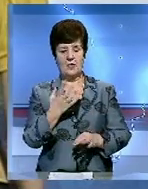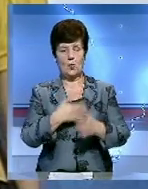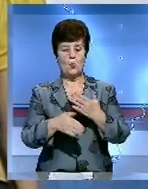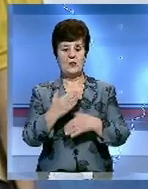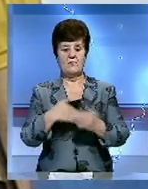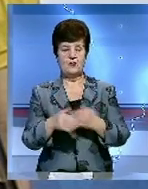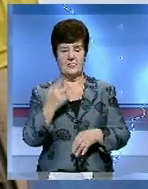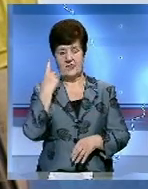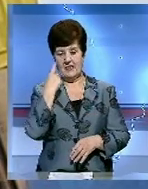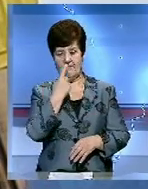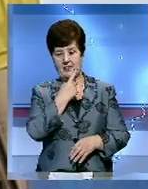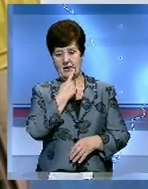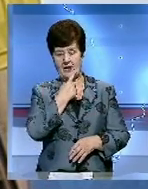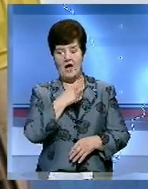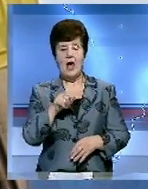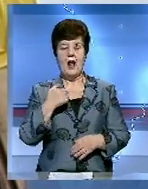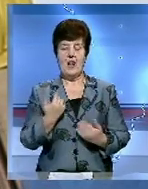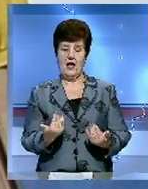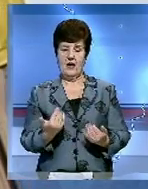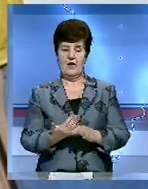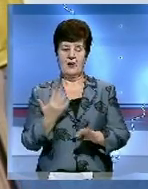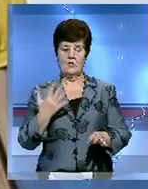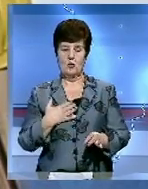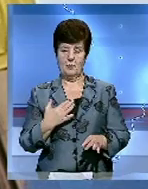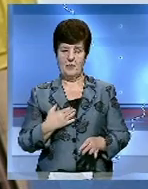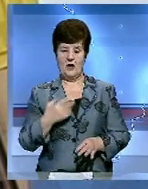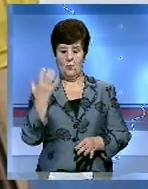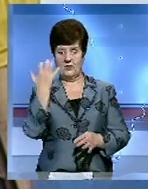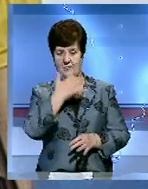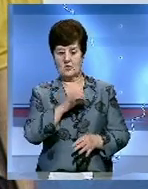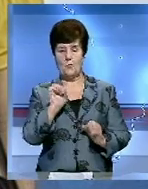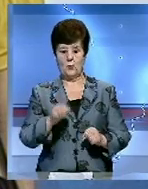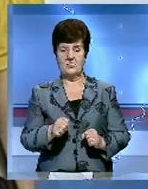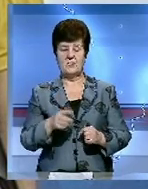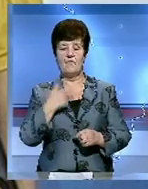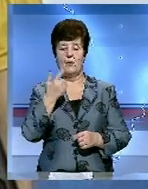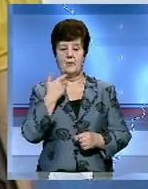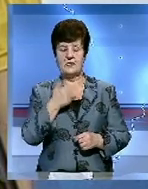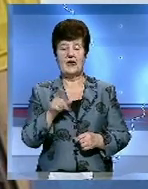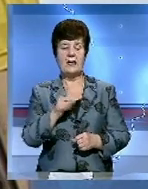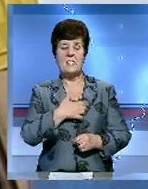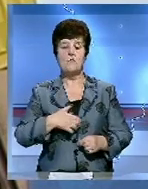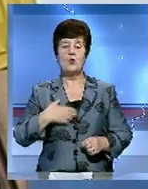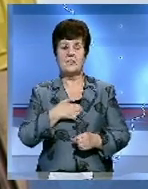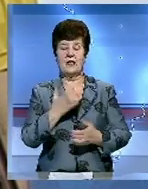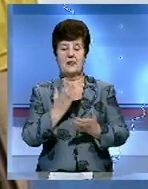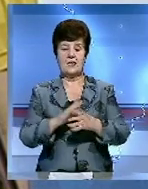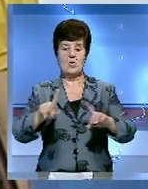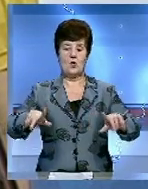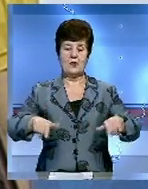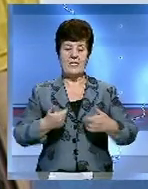vedere. La rândul meu, fiind slab văzătoare, pot să vă confirm cât de important este de a fi create